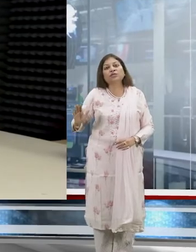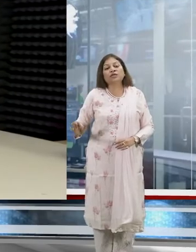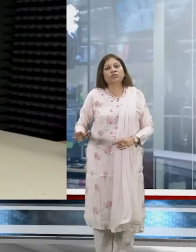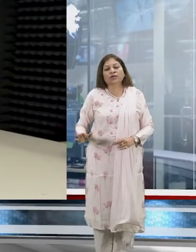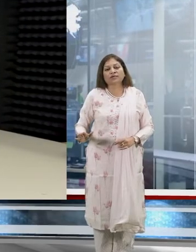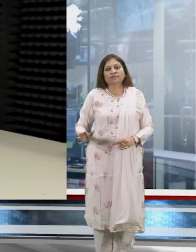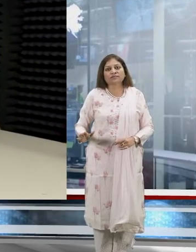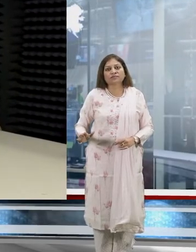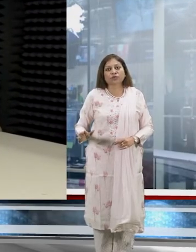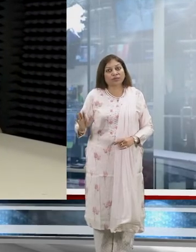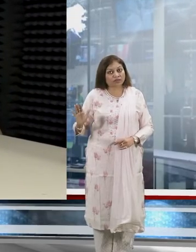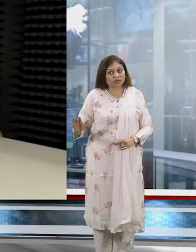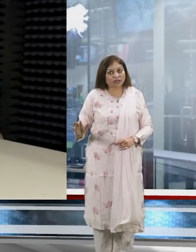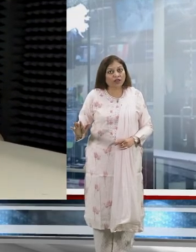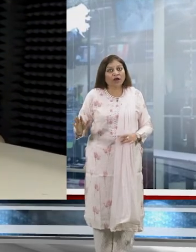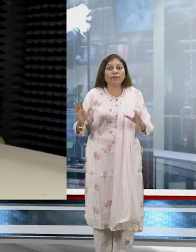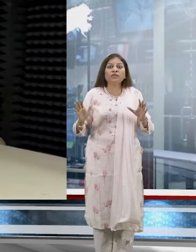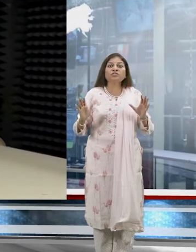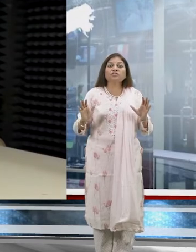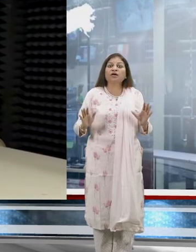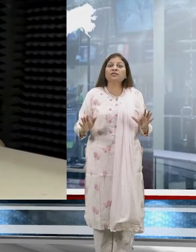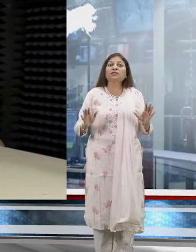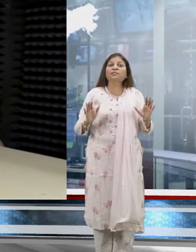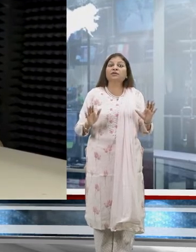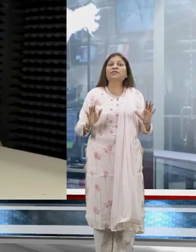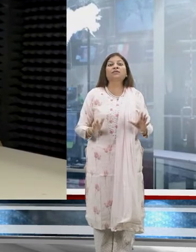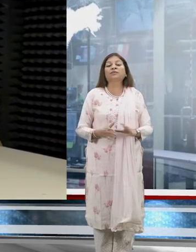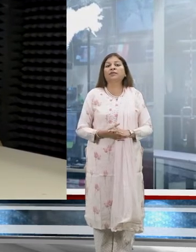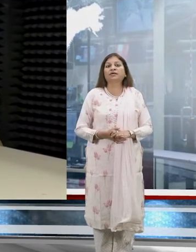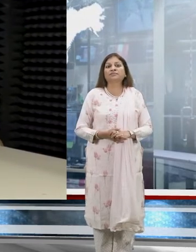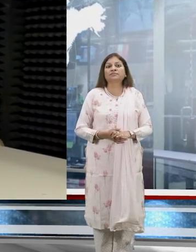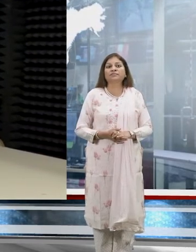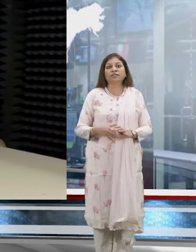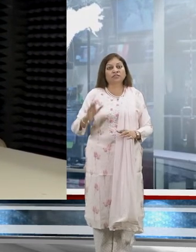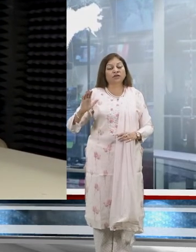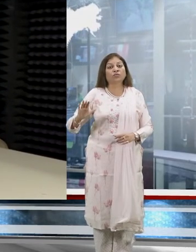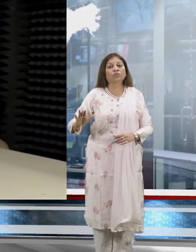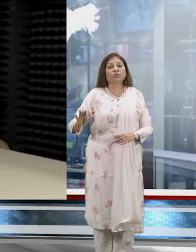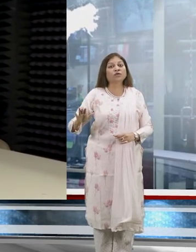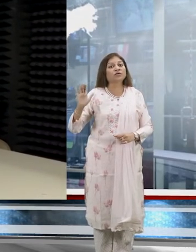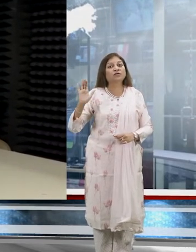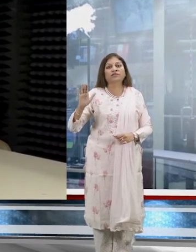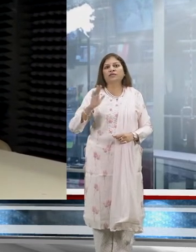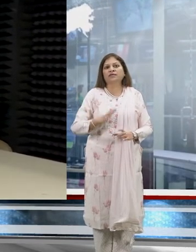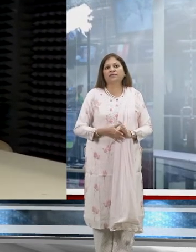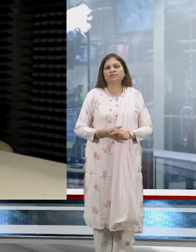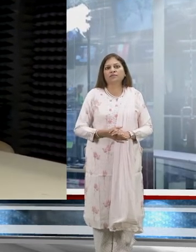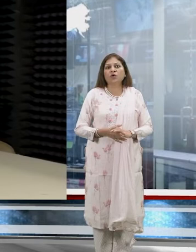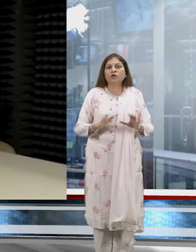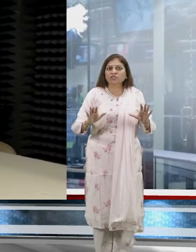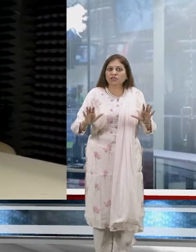चेचन युद्ध के दौरान दिमित्री ने अपनी जान की परवाह किए बिना घटनाओं को कवर